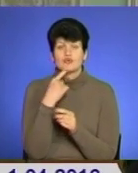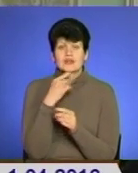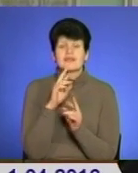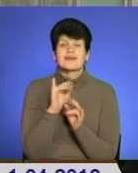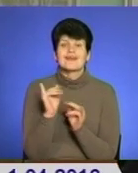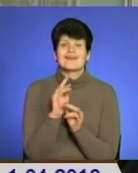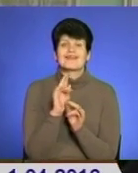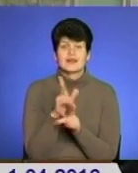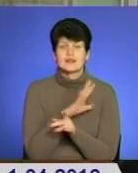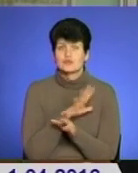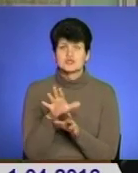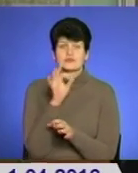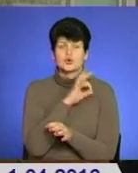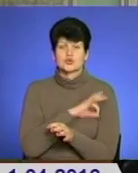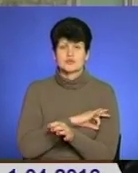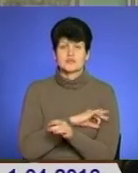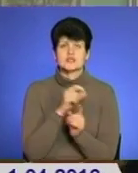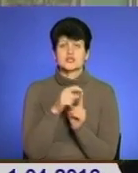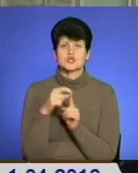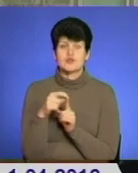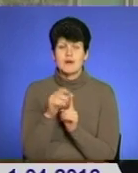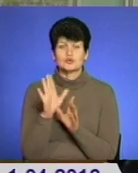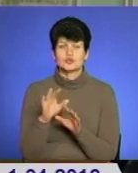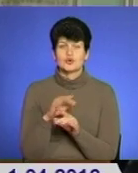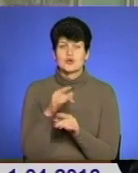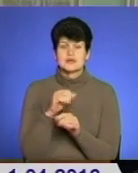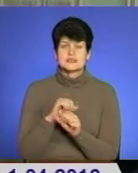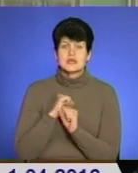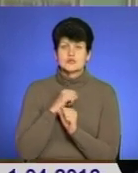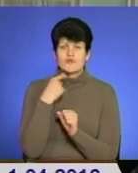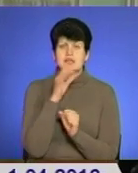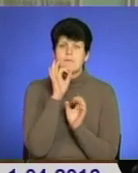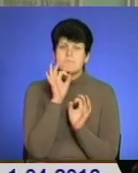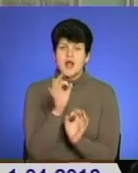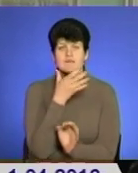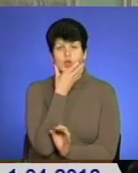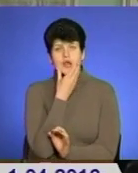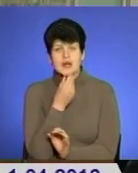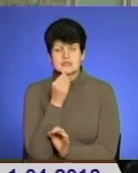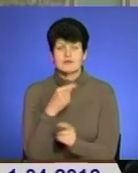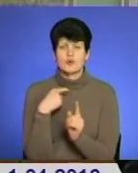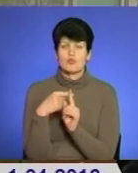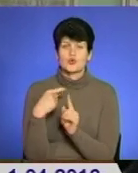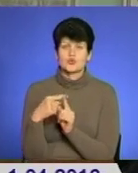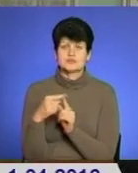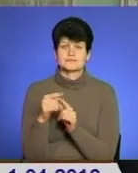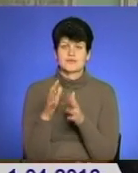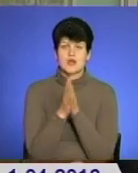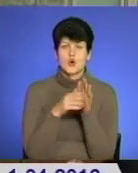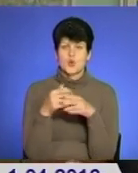не будеш використовувати так звані слова-паразити, будеш намагатися говорити правильно і красиво. Плюс, повторюсь, моторика рук.